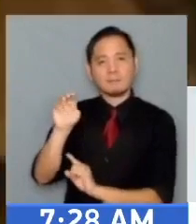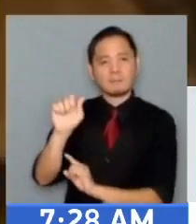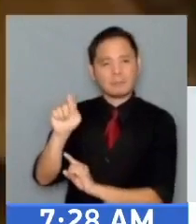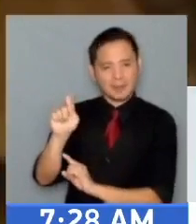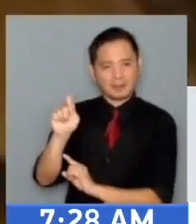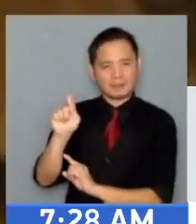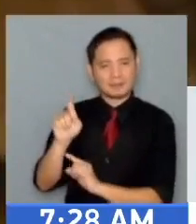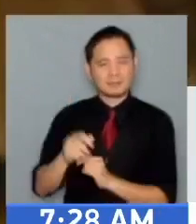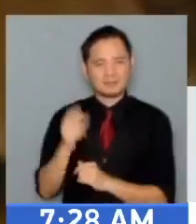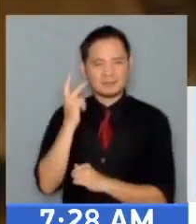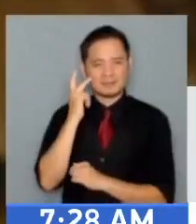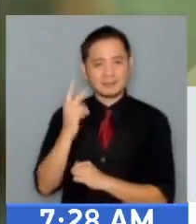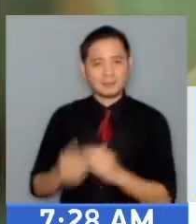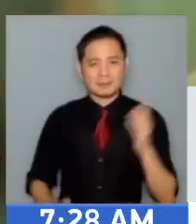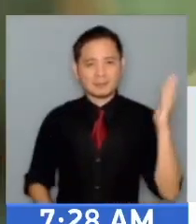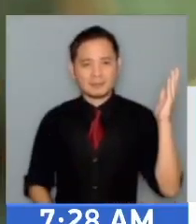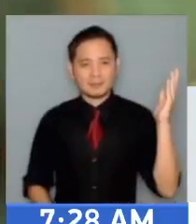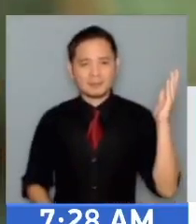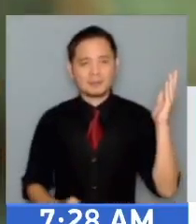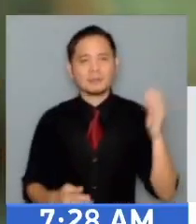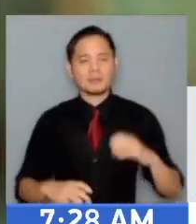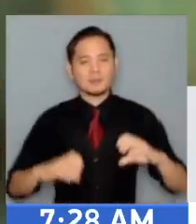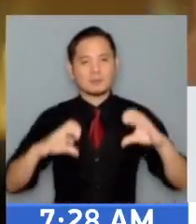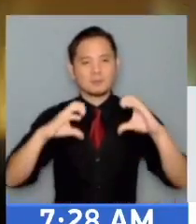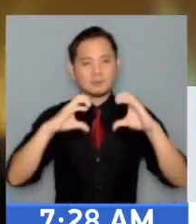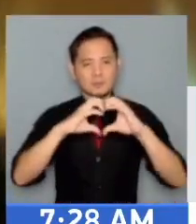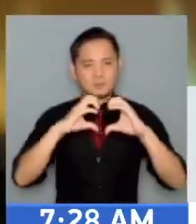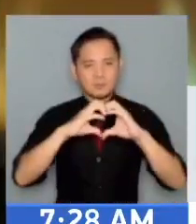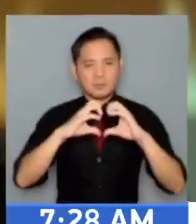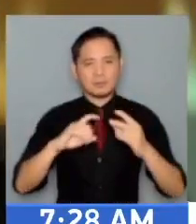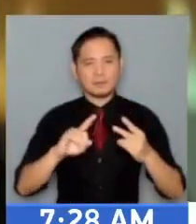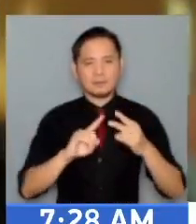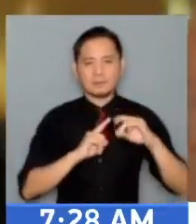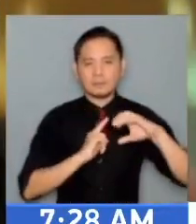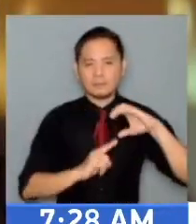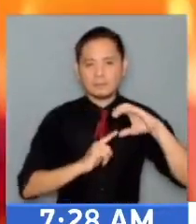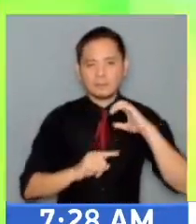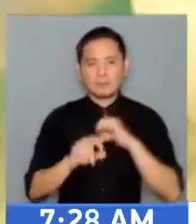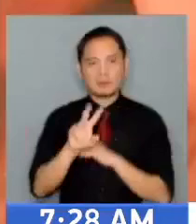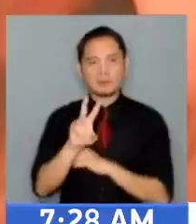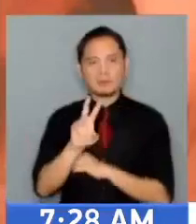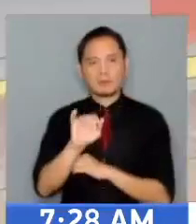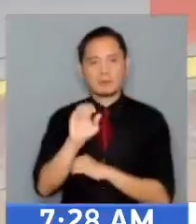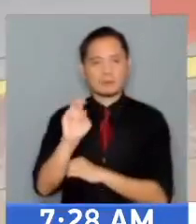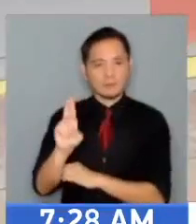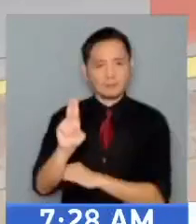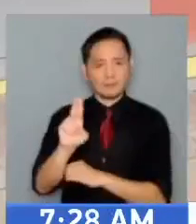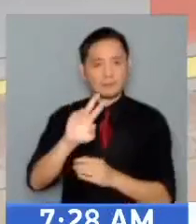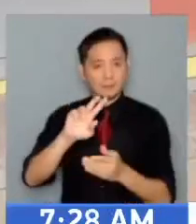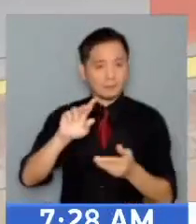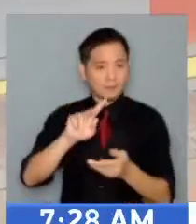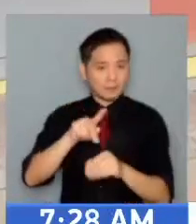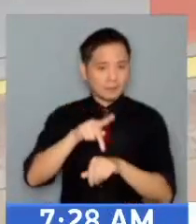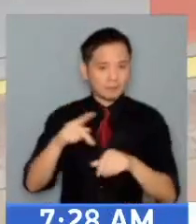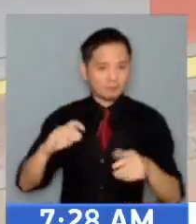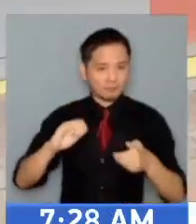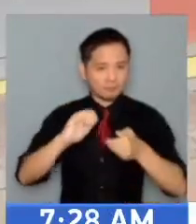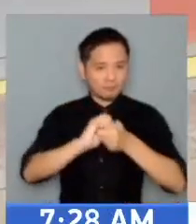ay collaboration ng GMA, ABS-CBN at View Philippines. Galing! Galing na series na